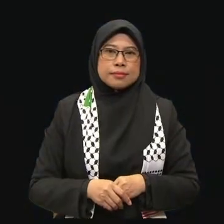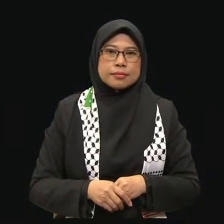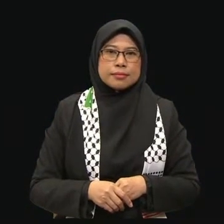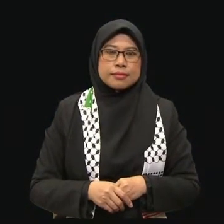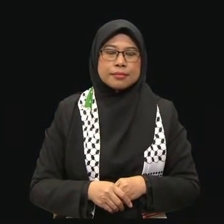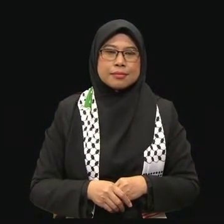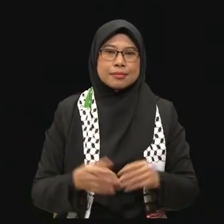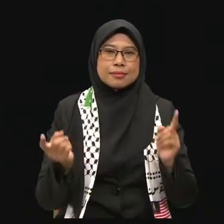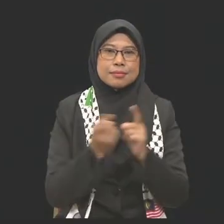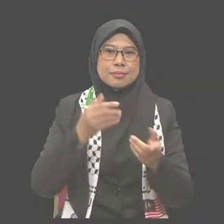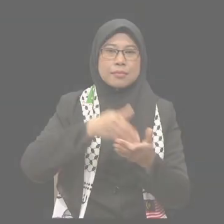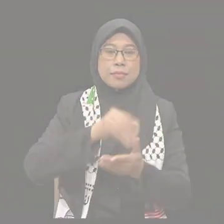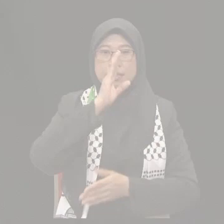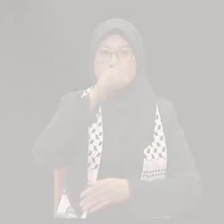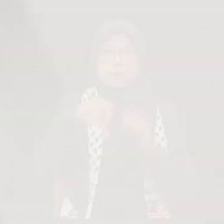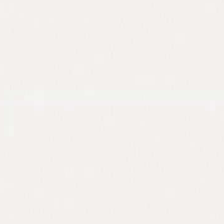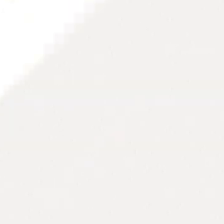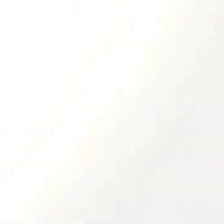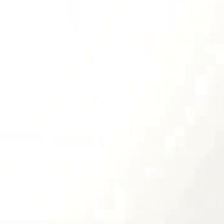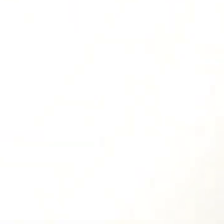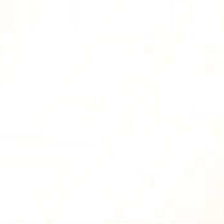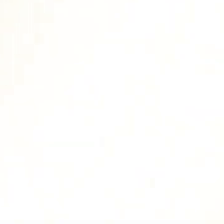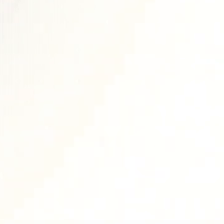sudah oke sekian terima